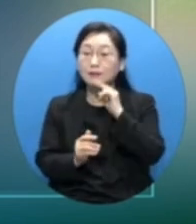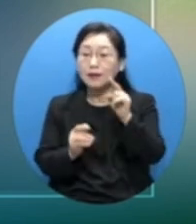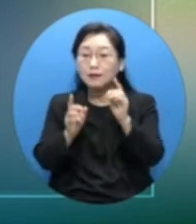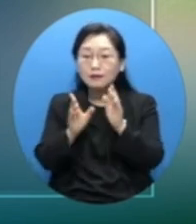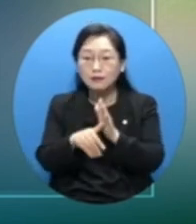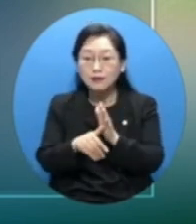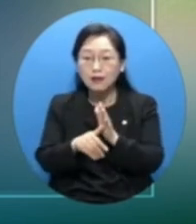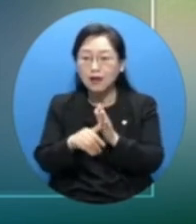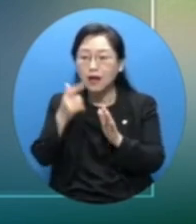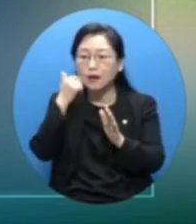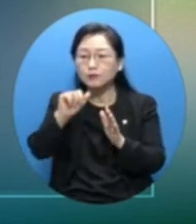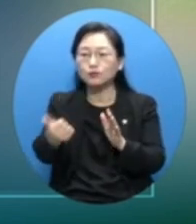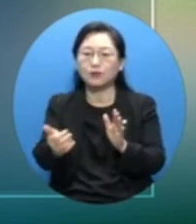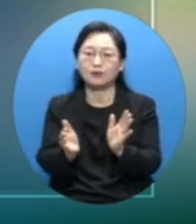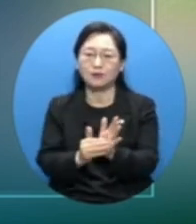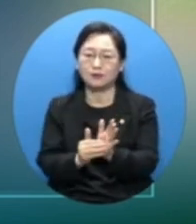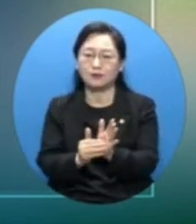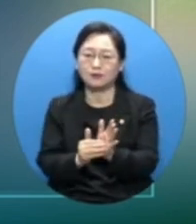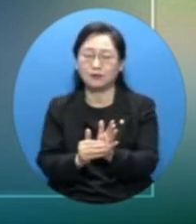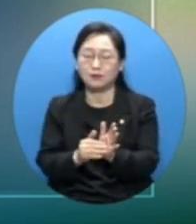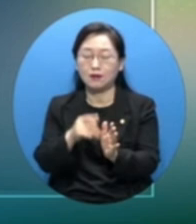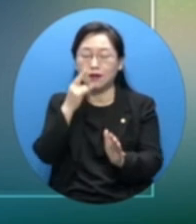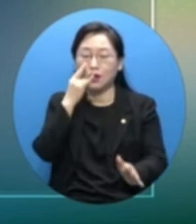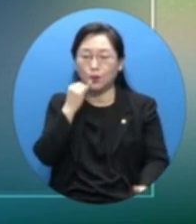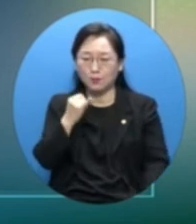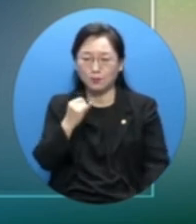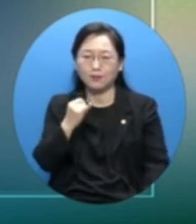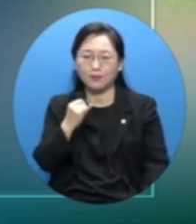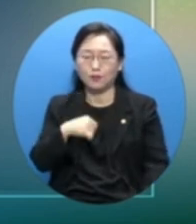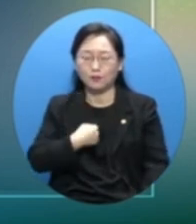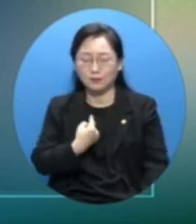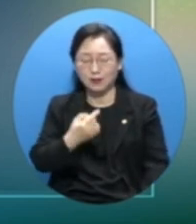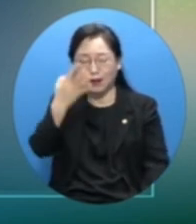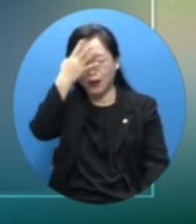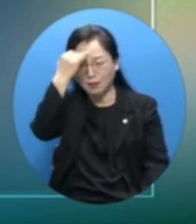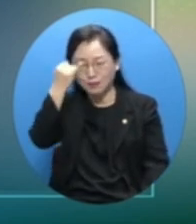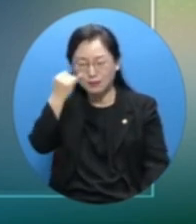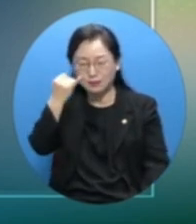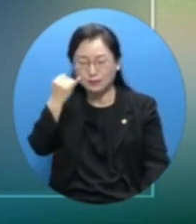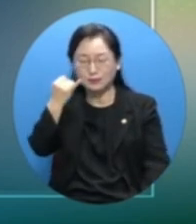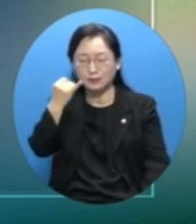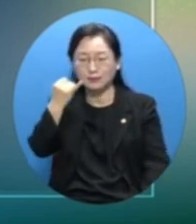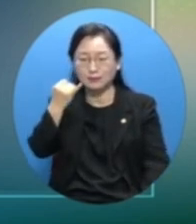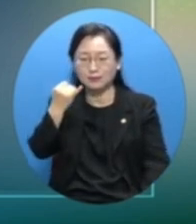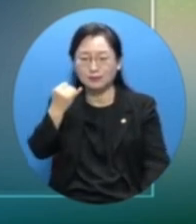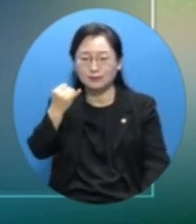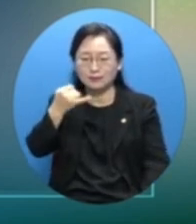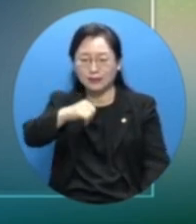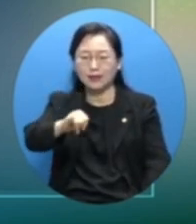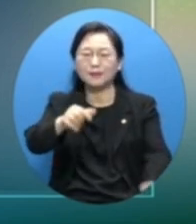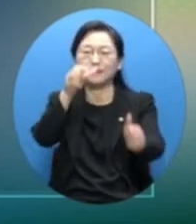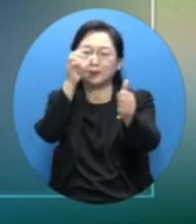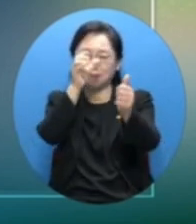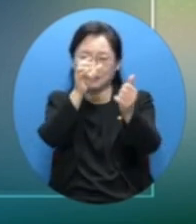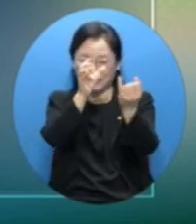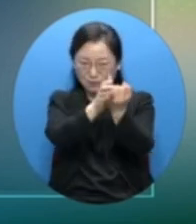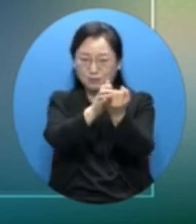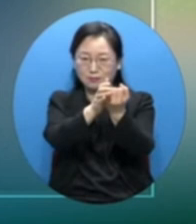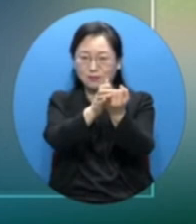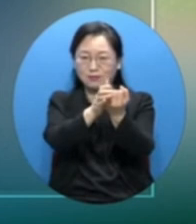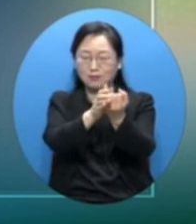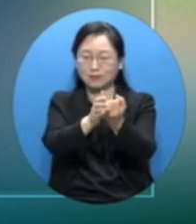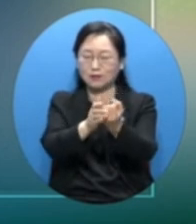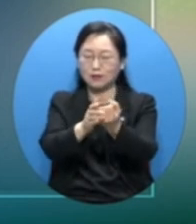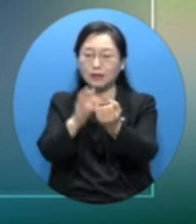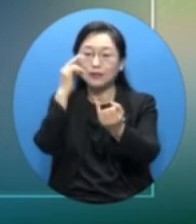그의 아버지가 죽으니까 어머니가 할머니 손에 이 셰핑을 맡겨놓고